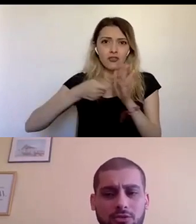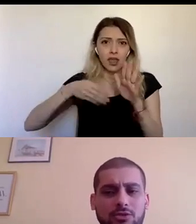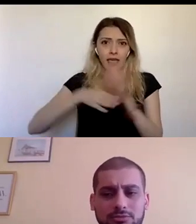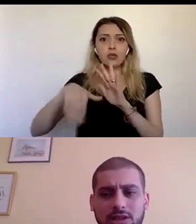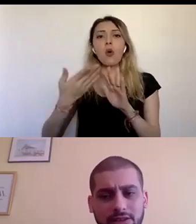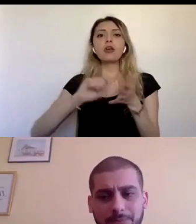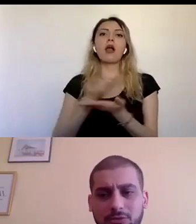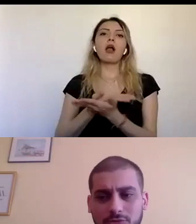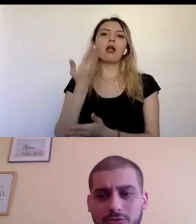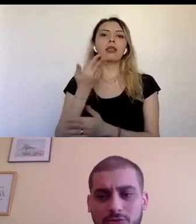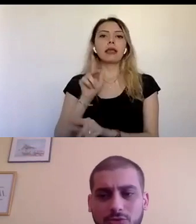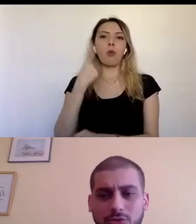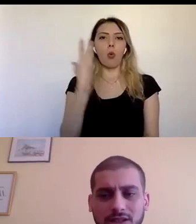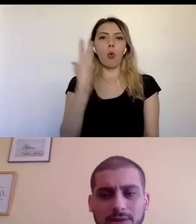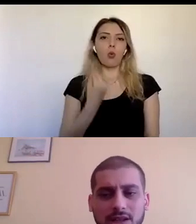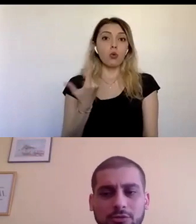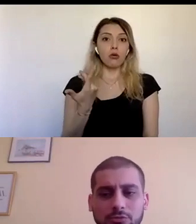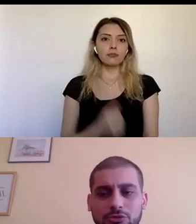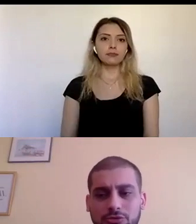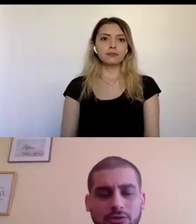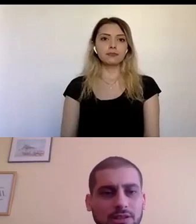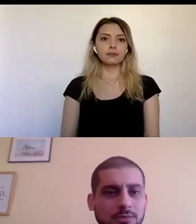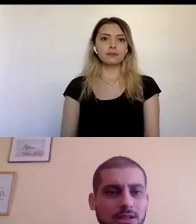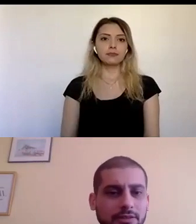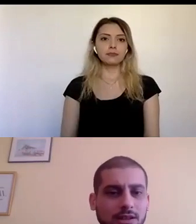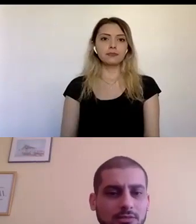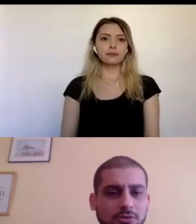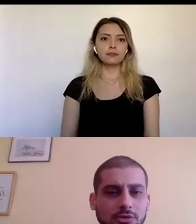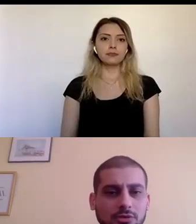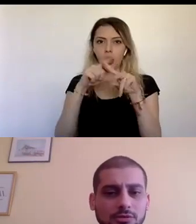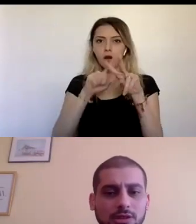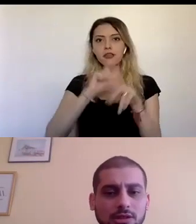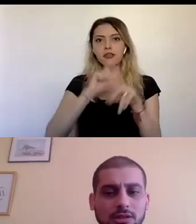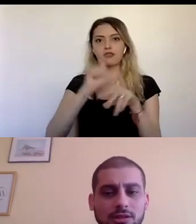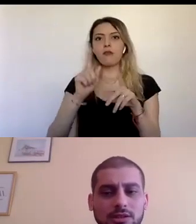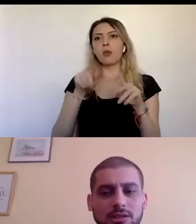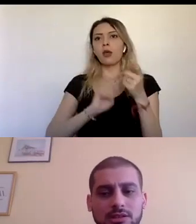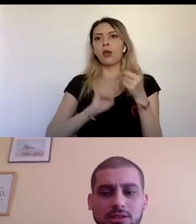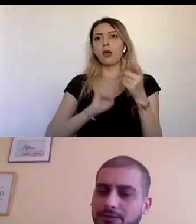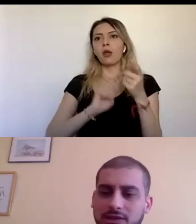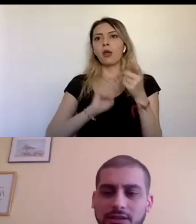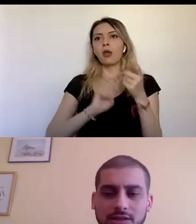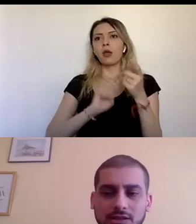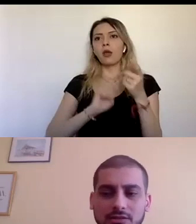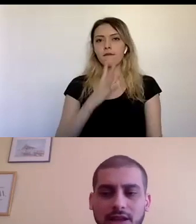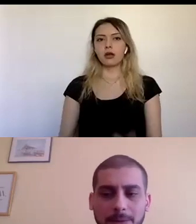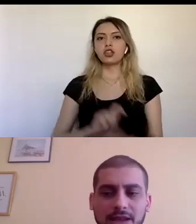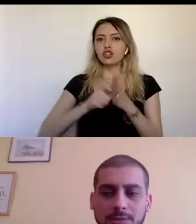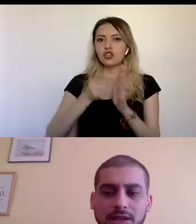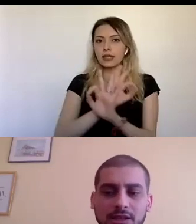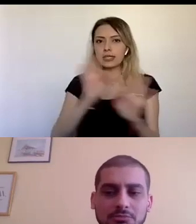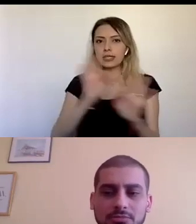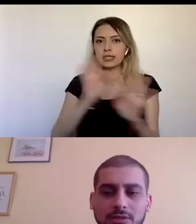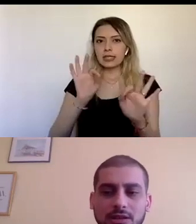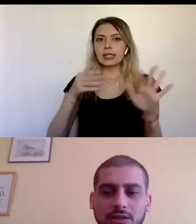sorunu anladığım kadarıyla. Evet, bir kullanım hatası olmuş anladığım kadarıyla. Çünkü şifresiz girişi epeyce